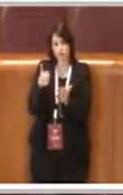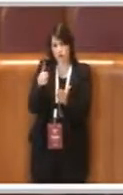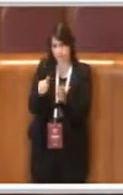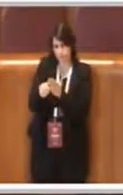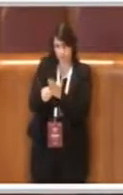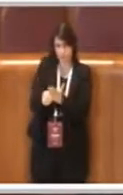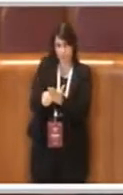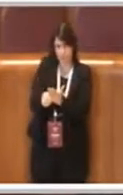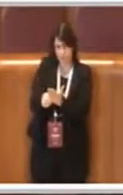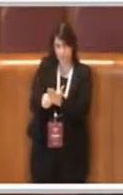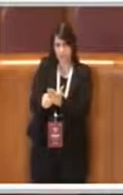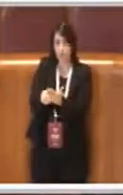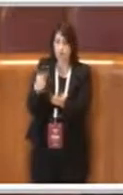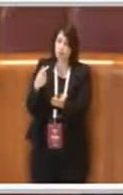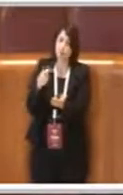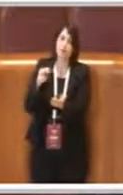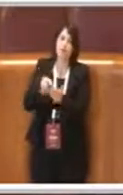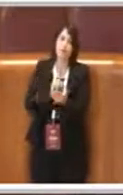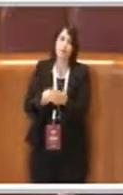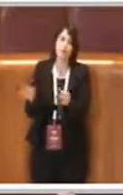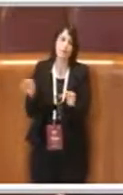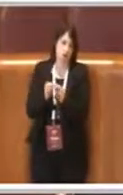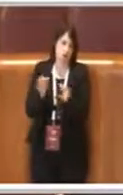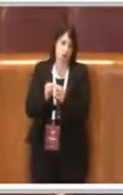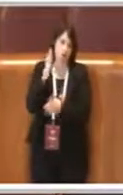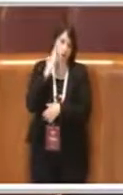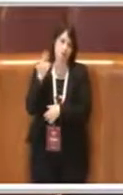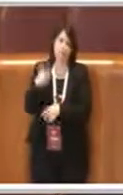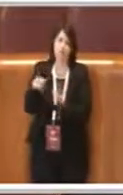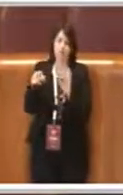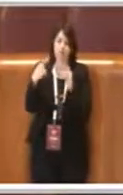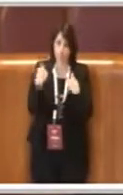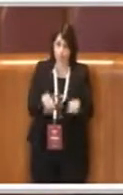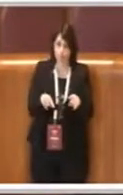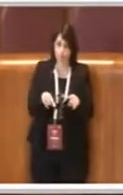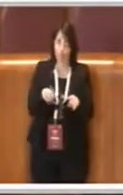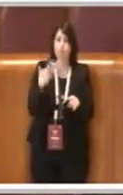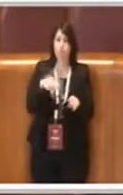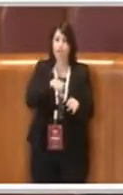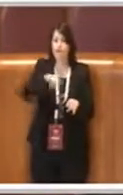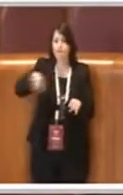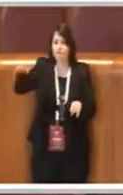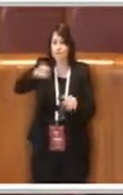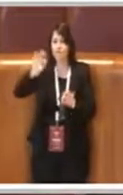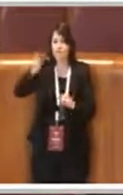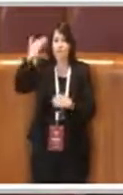voluto e approvato a livello nazionale loro. Grazie.